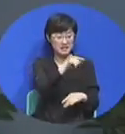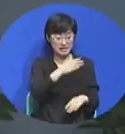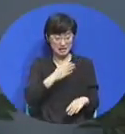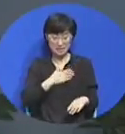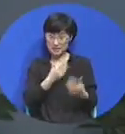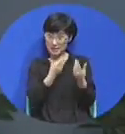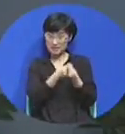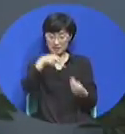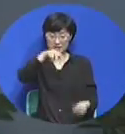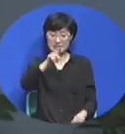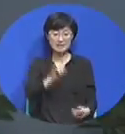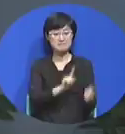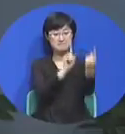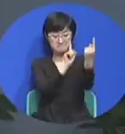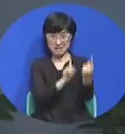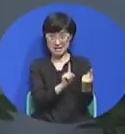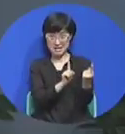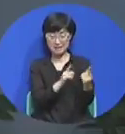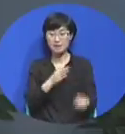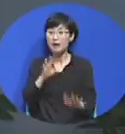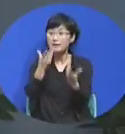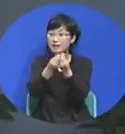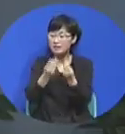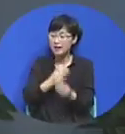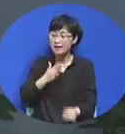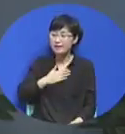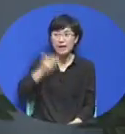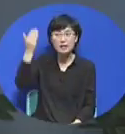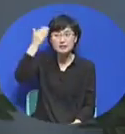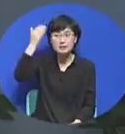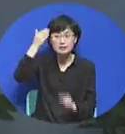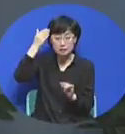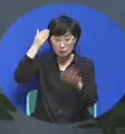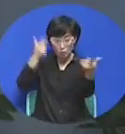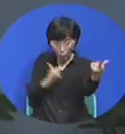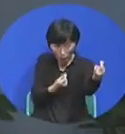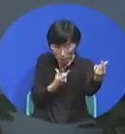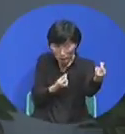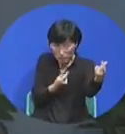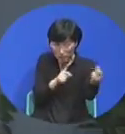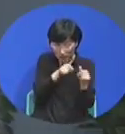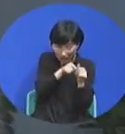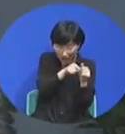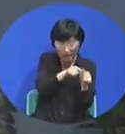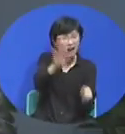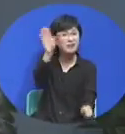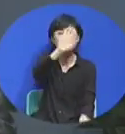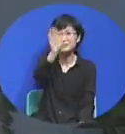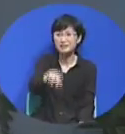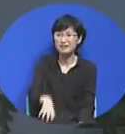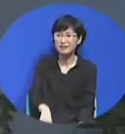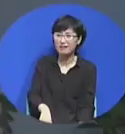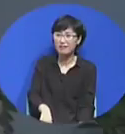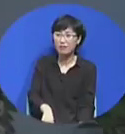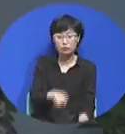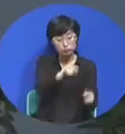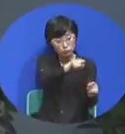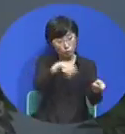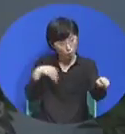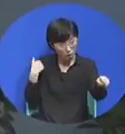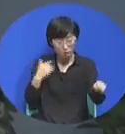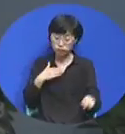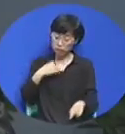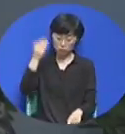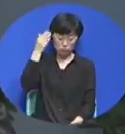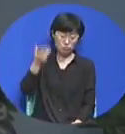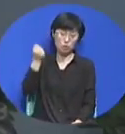것을 여러분이 다 알아야 될 필요는 없는 거죠. In other words, 그렇죠? there's no need for you to know all the things that I know. 그걸 뭐 상대적 지식이라고 합니다.